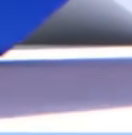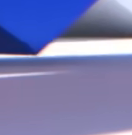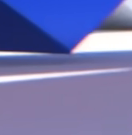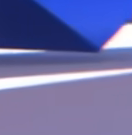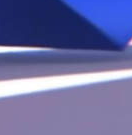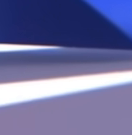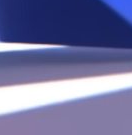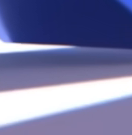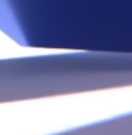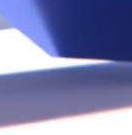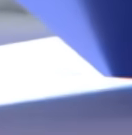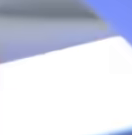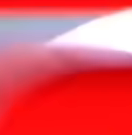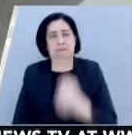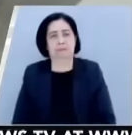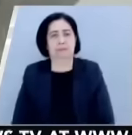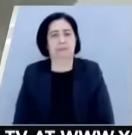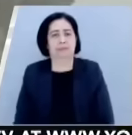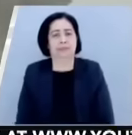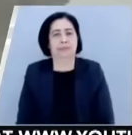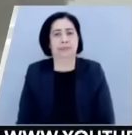Umali.